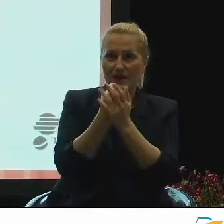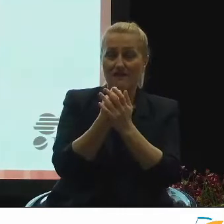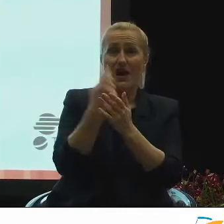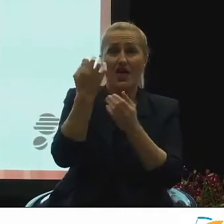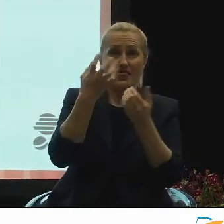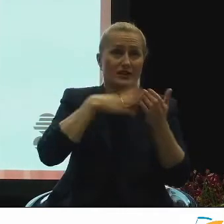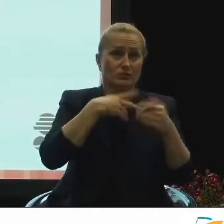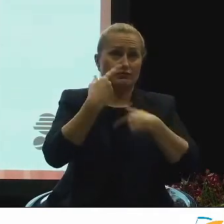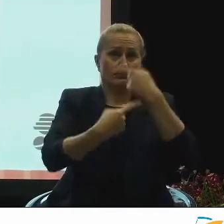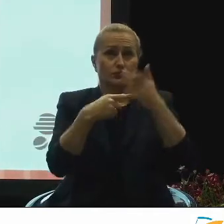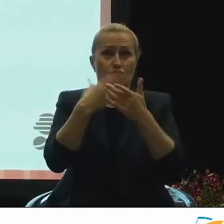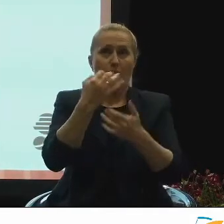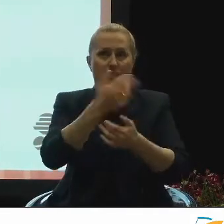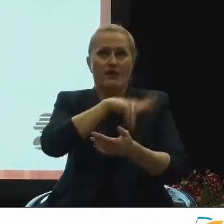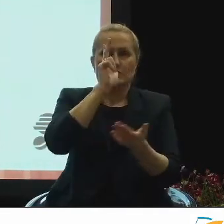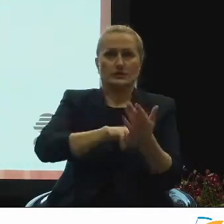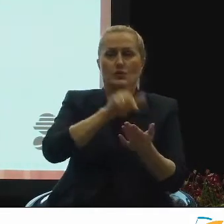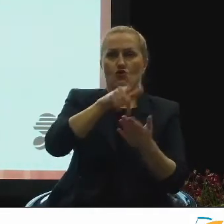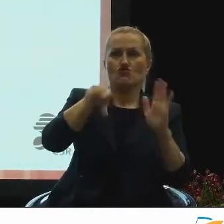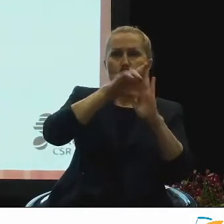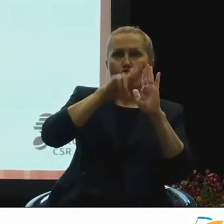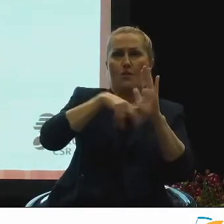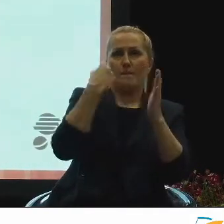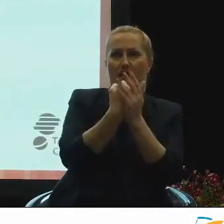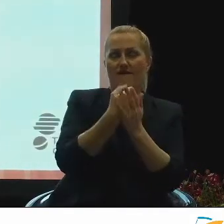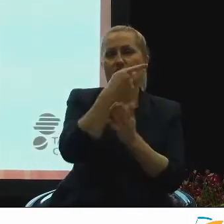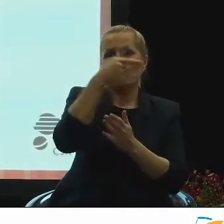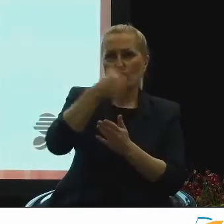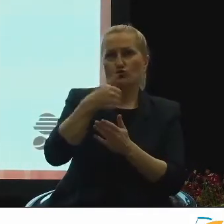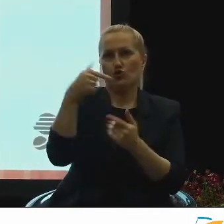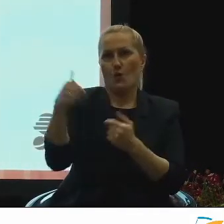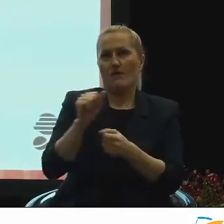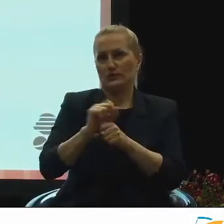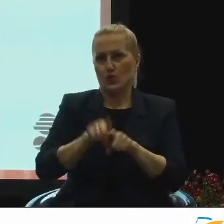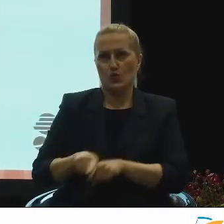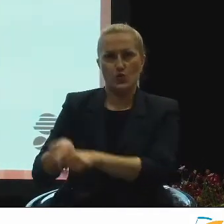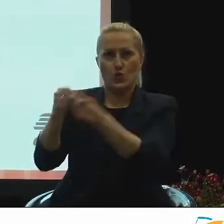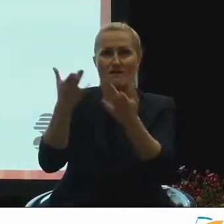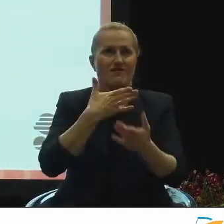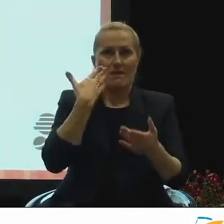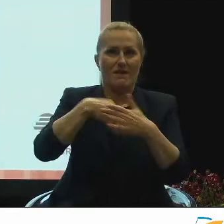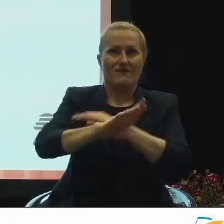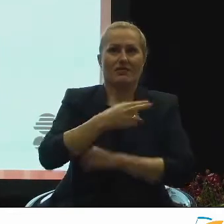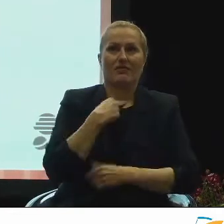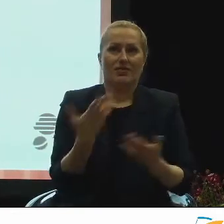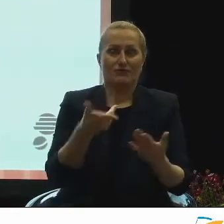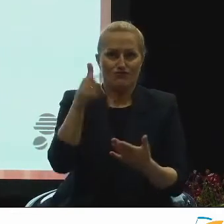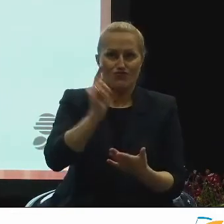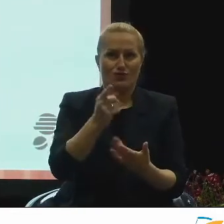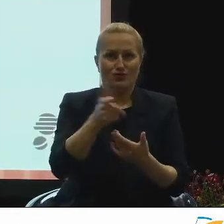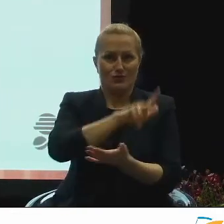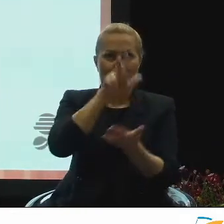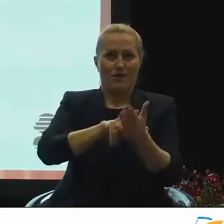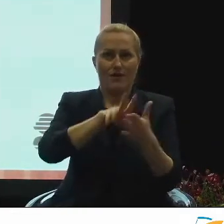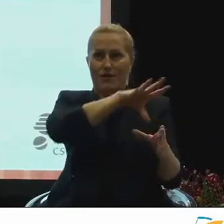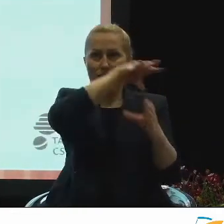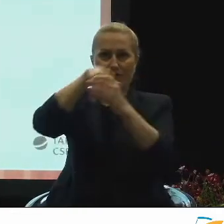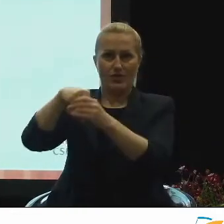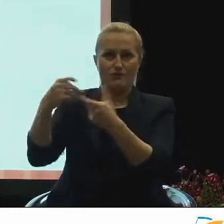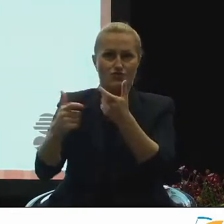teraz to się staje normą prawną, która po prostu obowiązuje i która już nie ma wyboru, po prostu trzeba ją wprowadzić także w